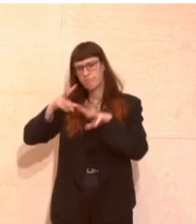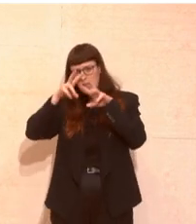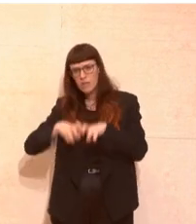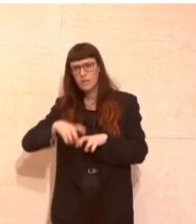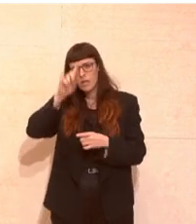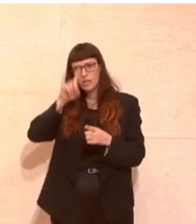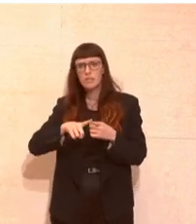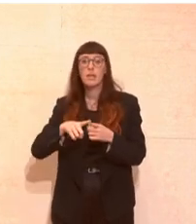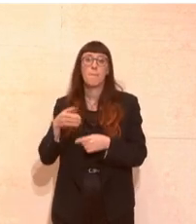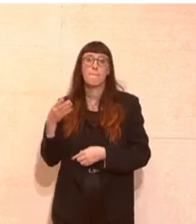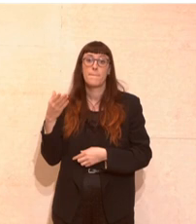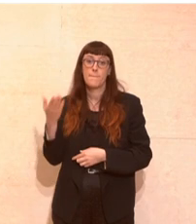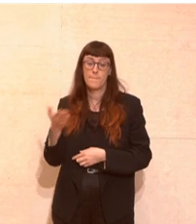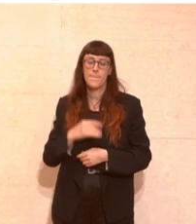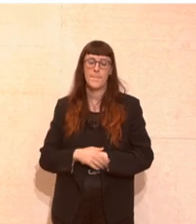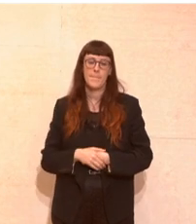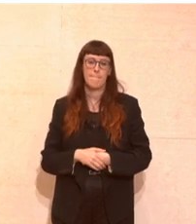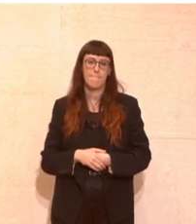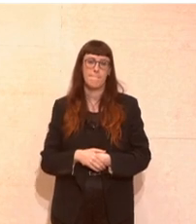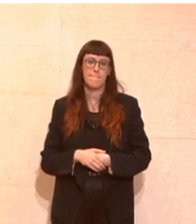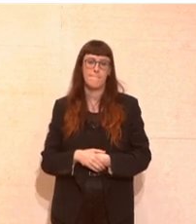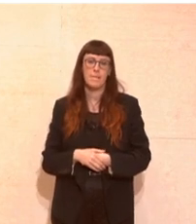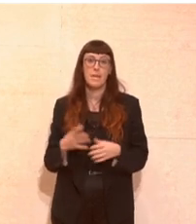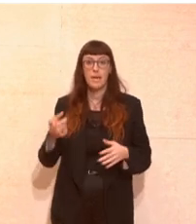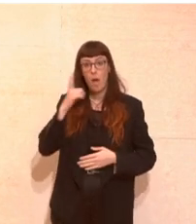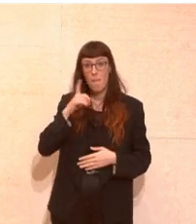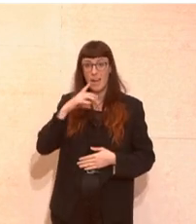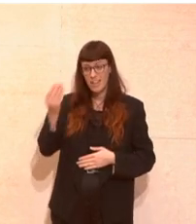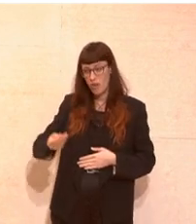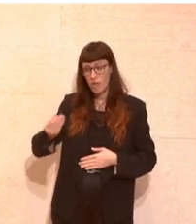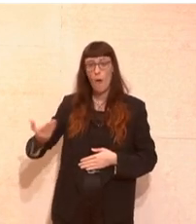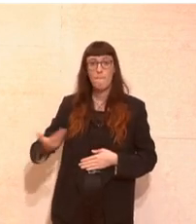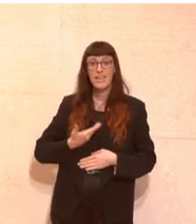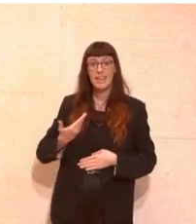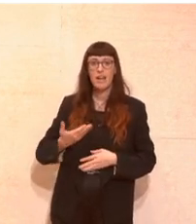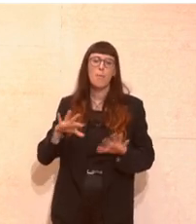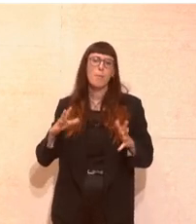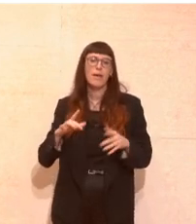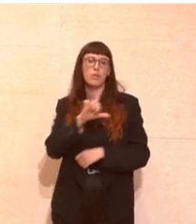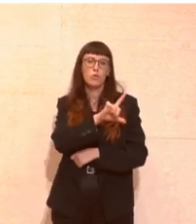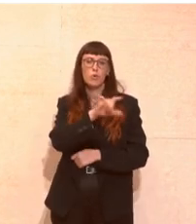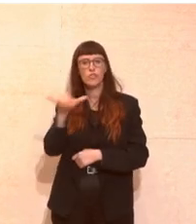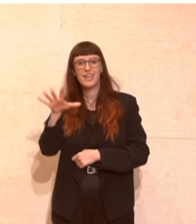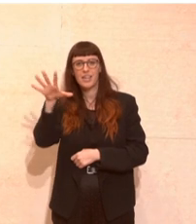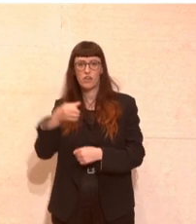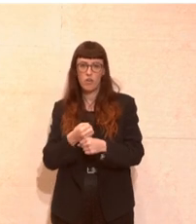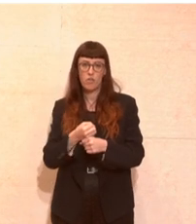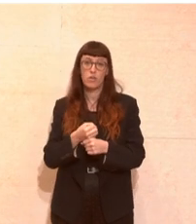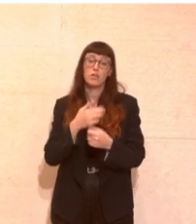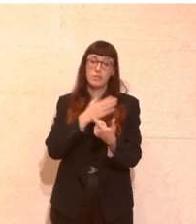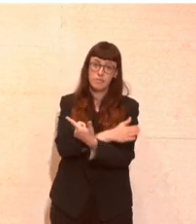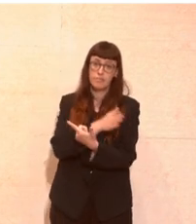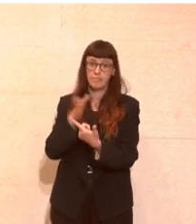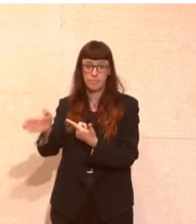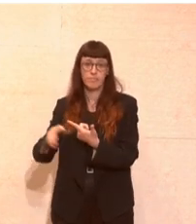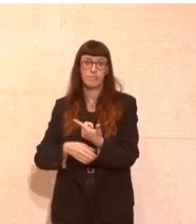Eden, et elle a pu décrire chez les enfants très jeunes, donc à l'âge de la maternelle, entre 2 et 5 ans, qu'il y avait deux types de trajectoires, des